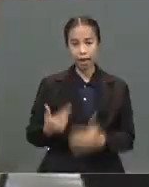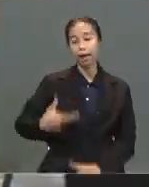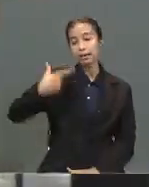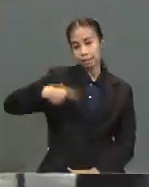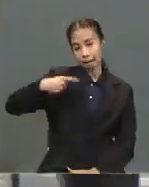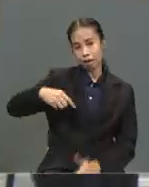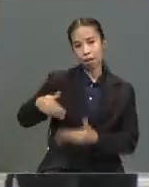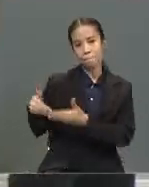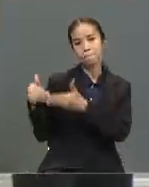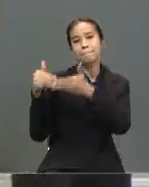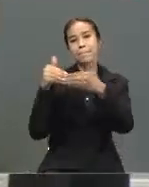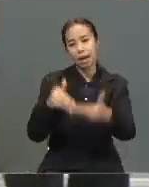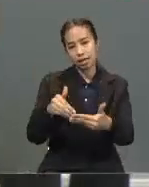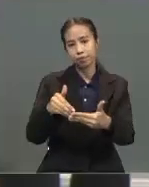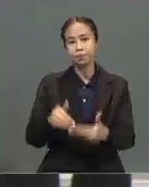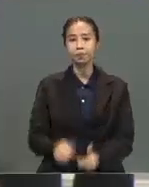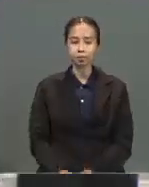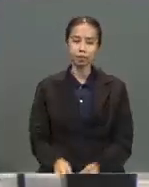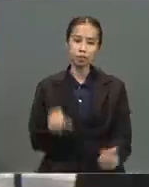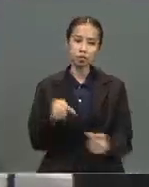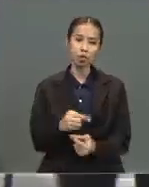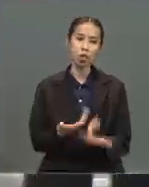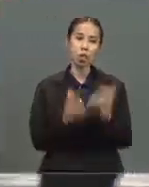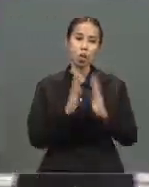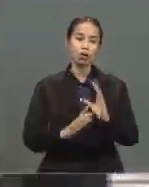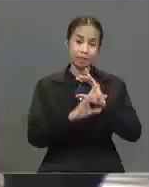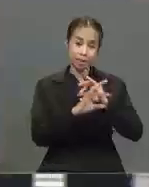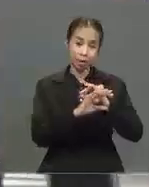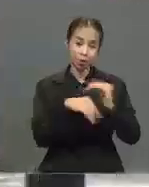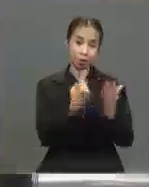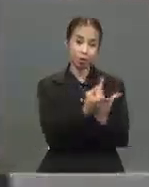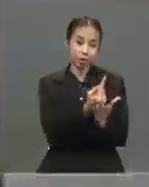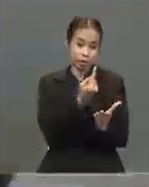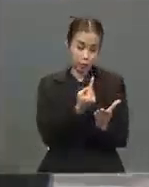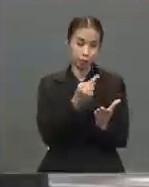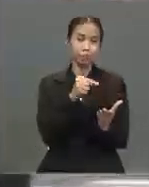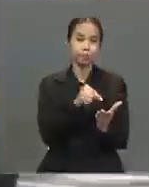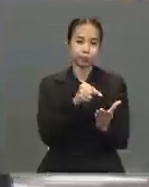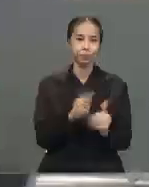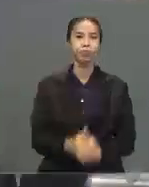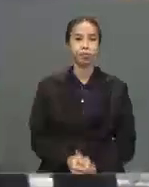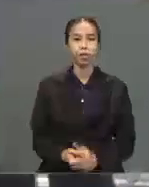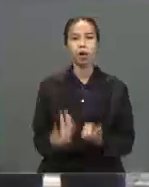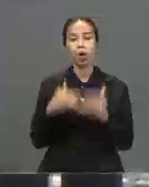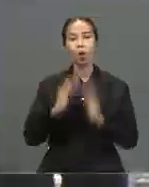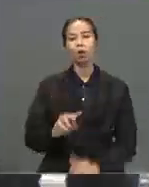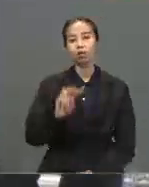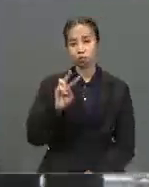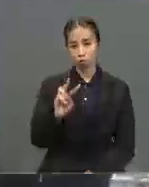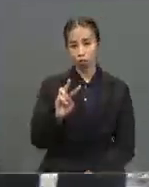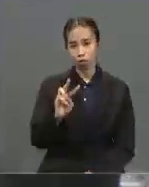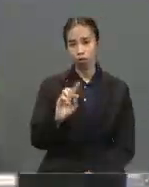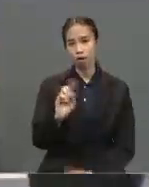เพื่อสิทธิมนุษยชนแล้วก็นายภานุพงศ์จากนอกลวกไม้ระยองแกนนำเยาวชนอ่าของเพื่อประชาธิปไตย 2ผู้ต้องหา